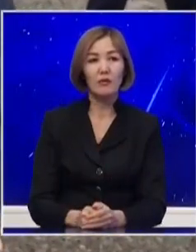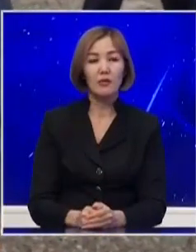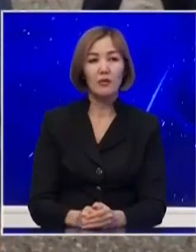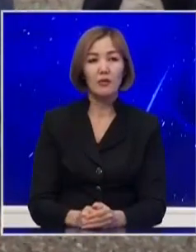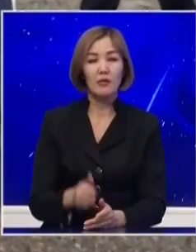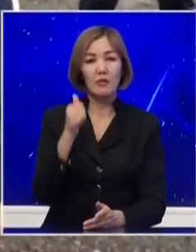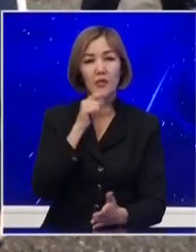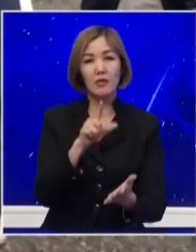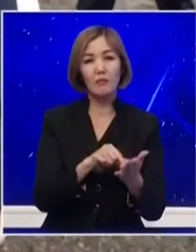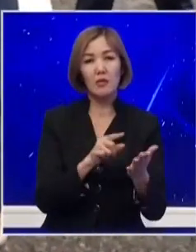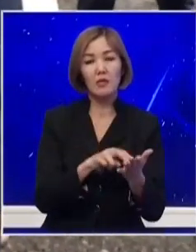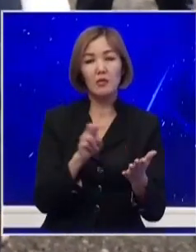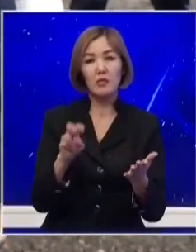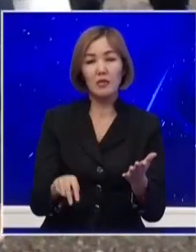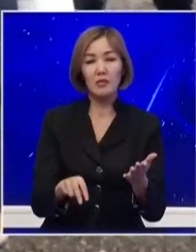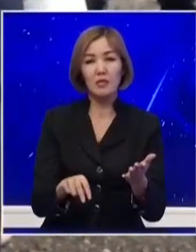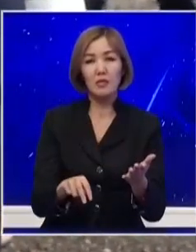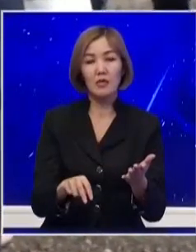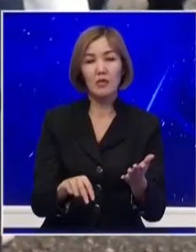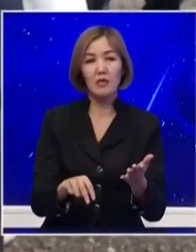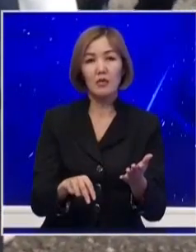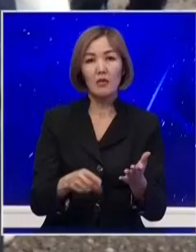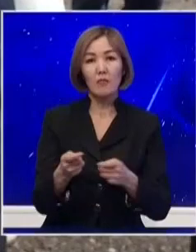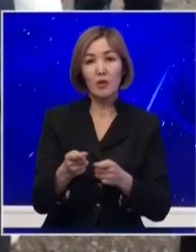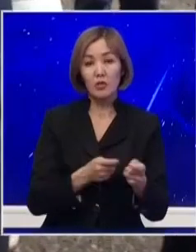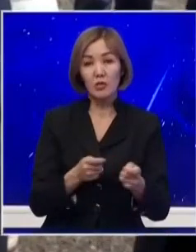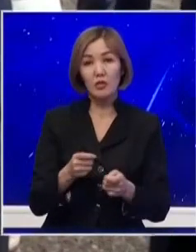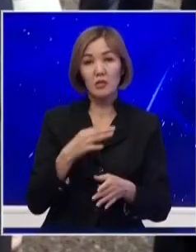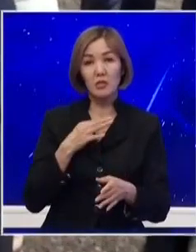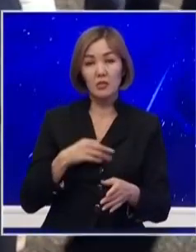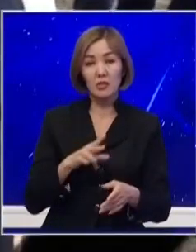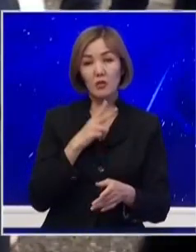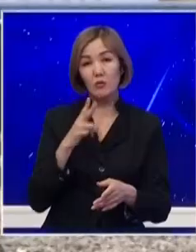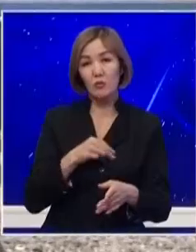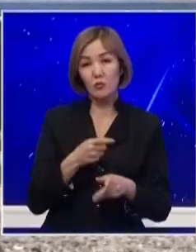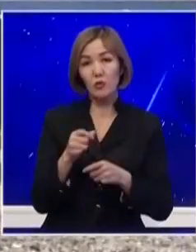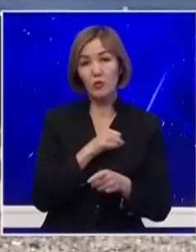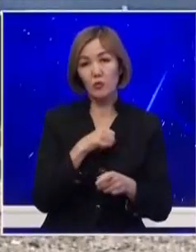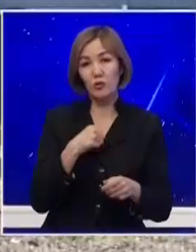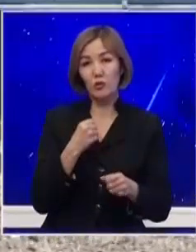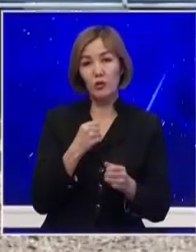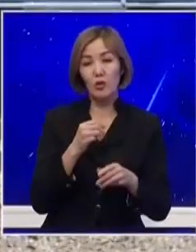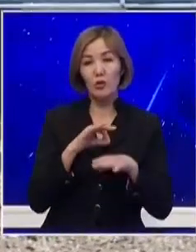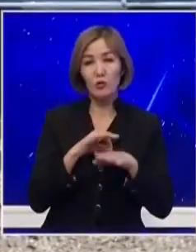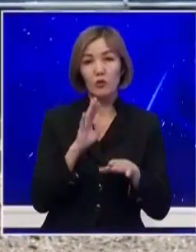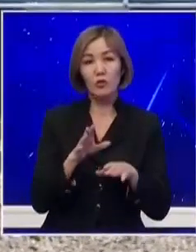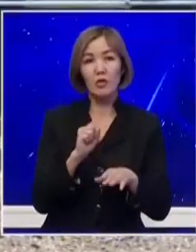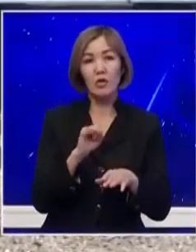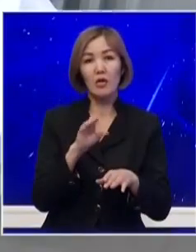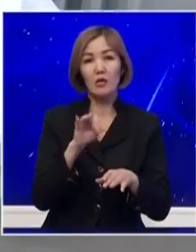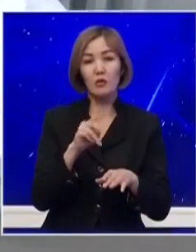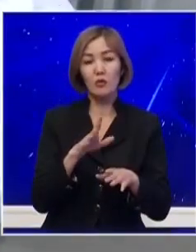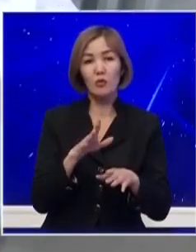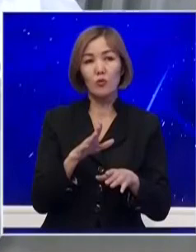Ертең пенсияға шықсаңыздар да ақыл кеңес беріп басшыға, әй балалар, былай жасаңдар деп отырасыздар. Талдықорған қаласындағы Айсұлу тігін